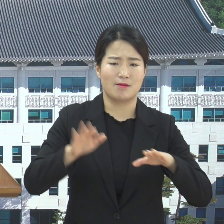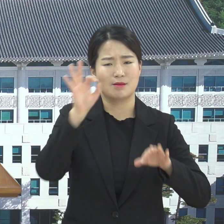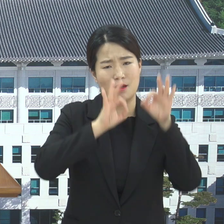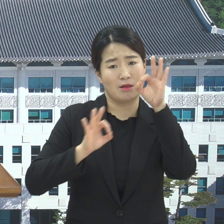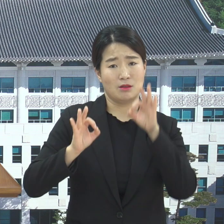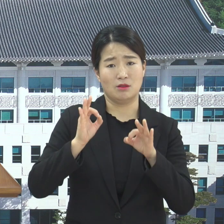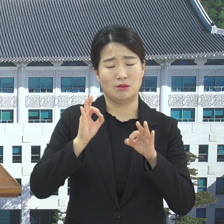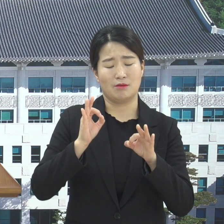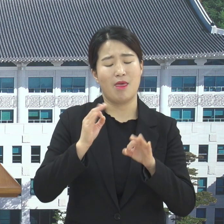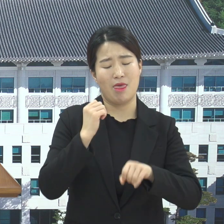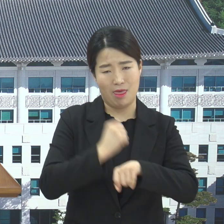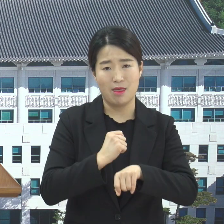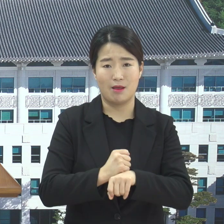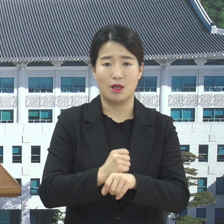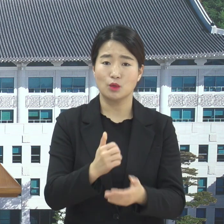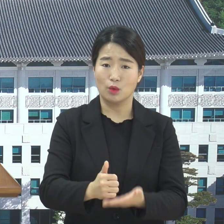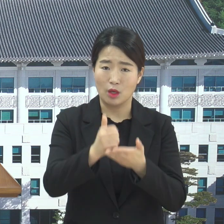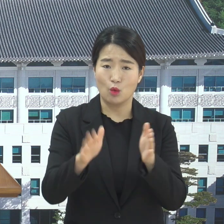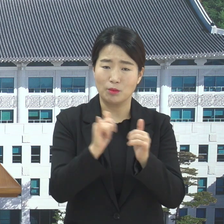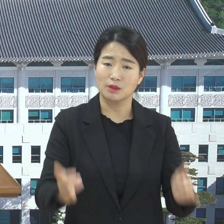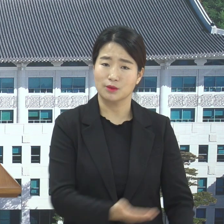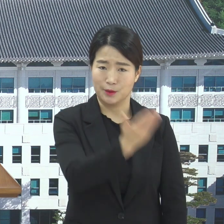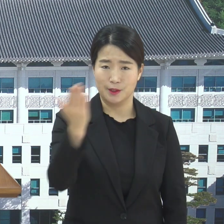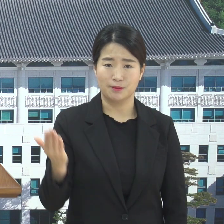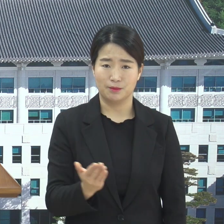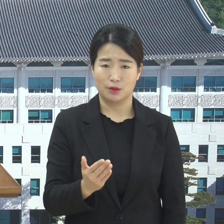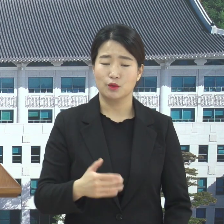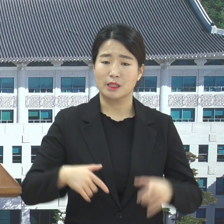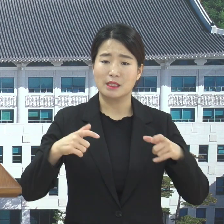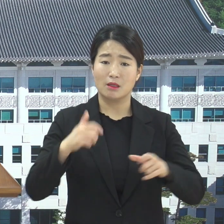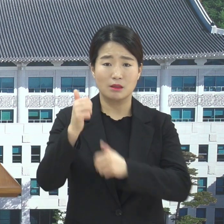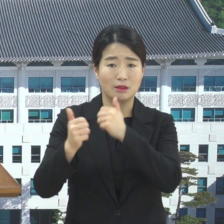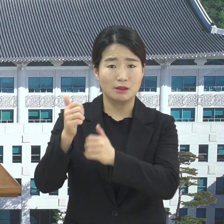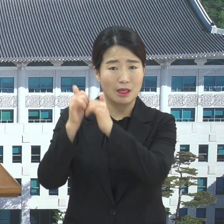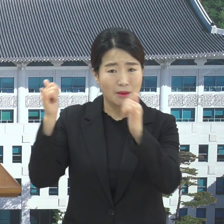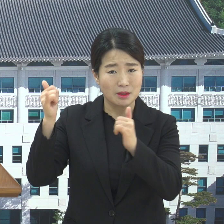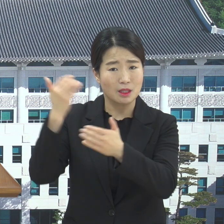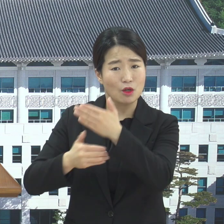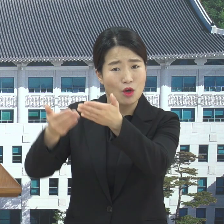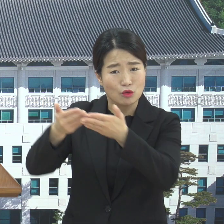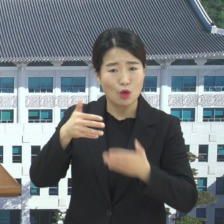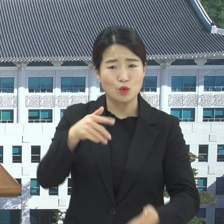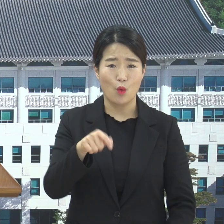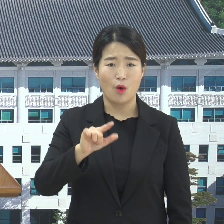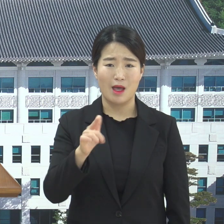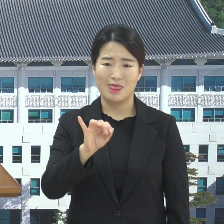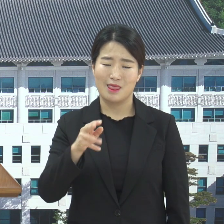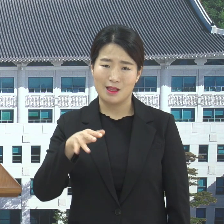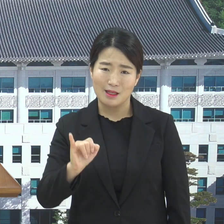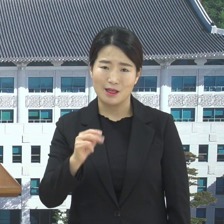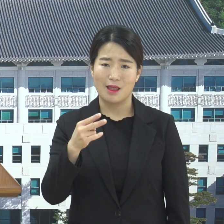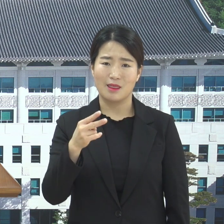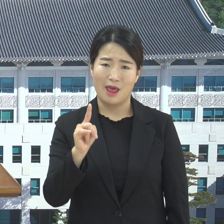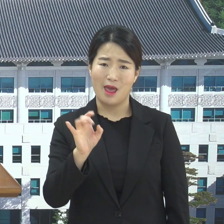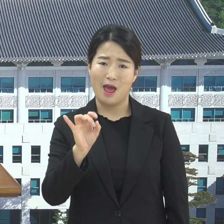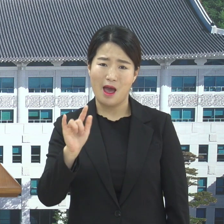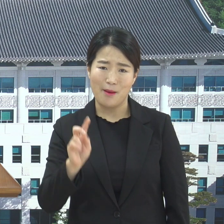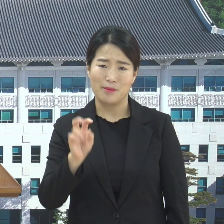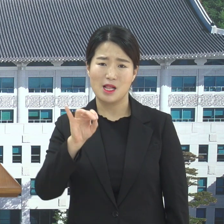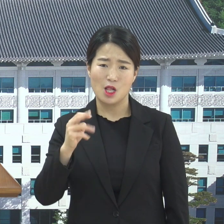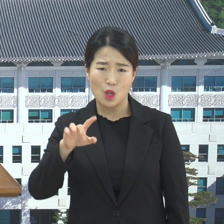나가겠습니다. 존경하는 도민 여러분, 우리 지역 선조들이 남기신 초간일기, 계암일록,